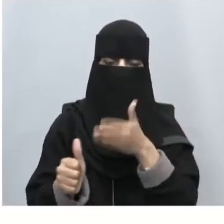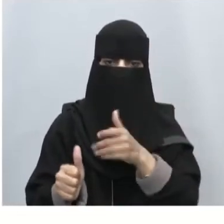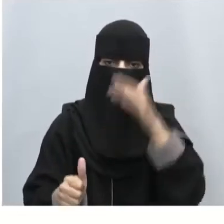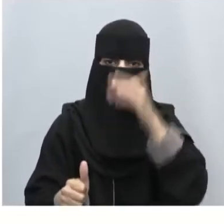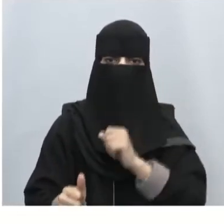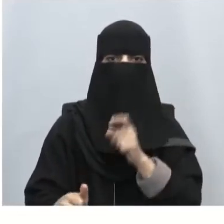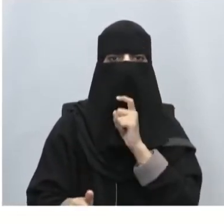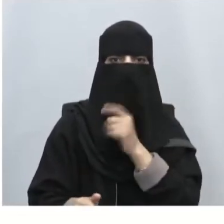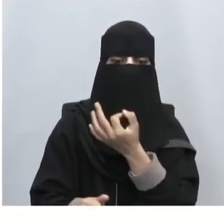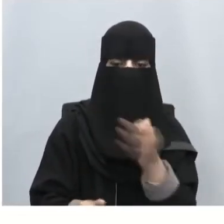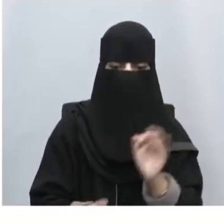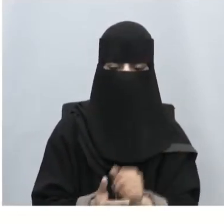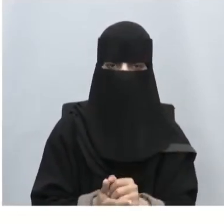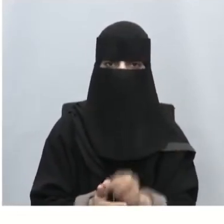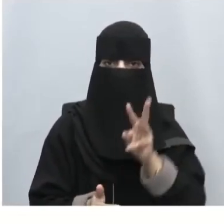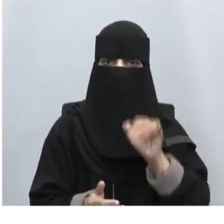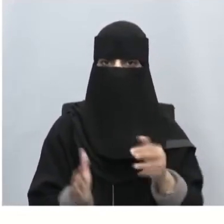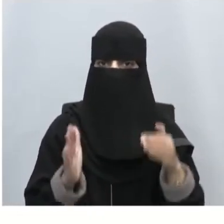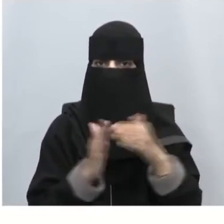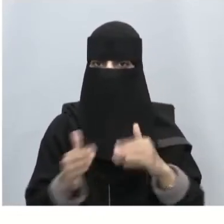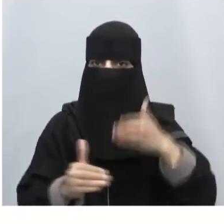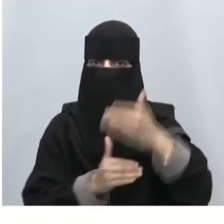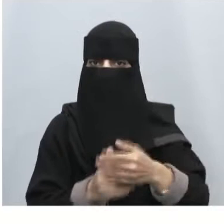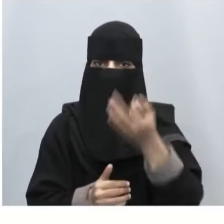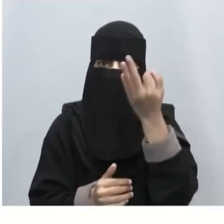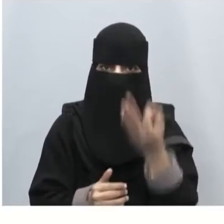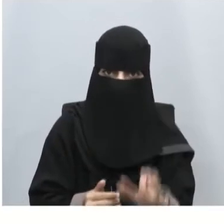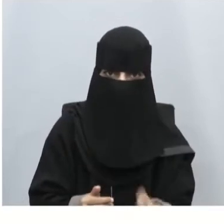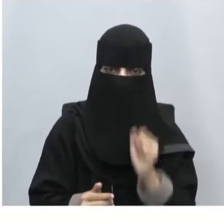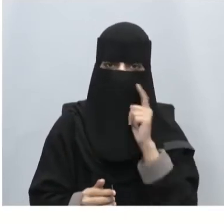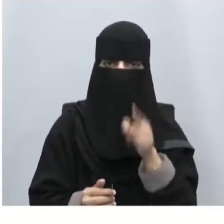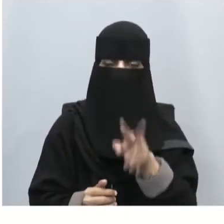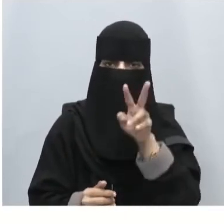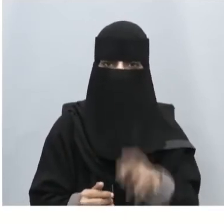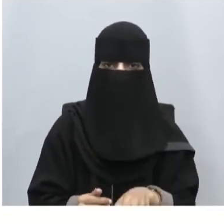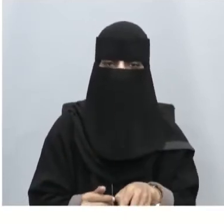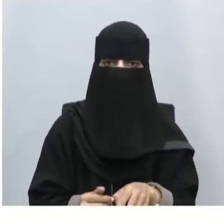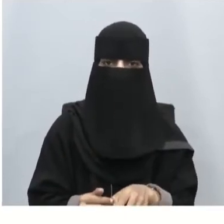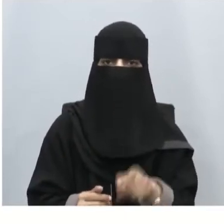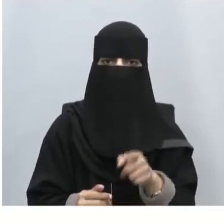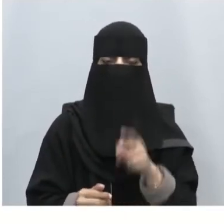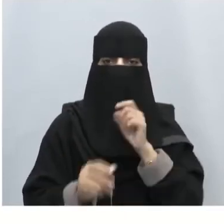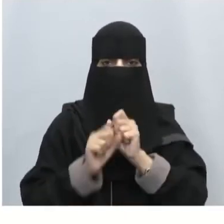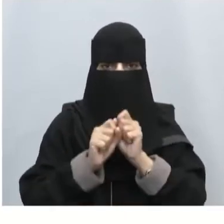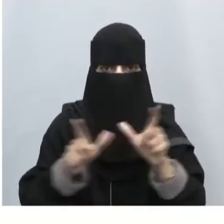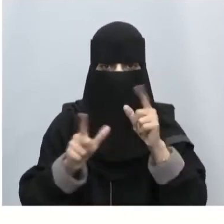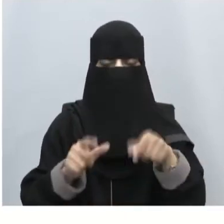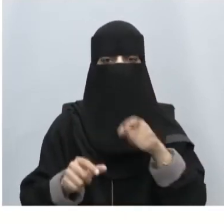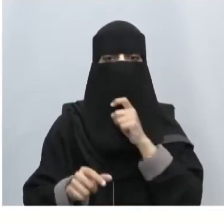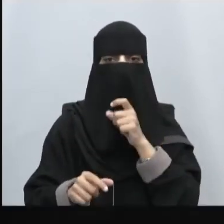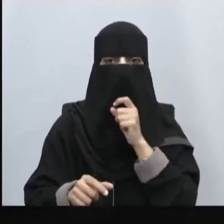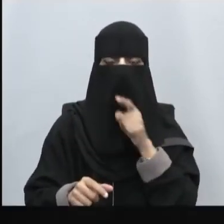الفتره ثم النتيجه النهائيه لكل هذه الاحداث طلاب وطالباتي هو ضعف الدوله